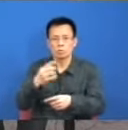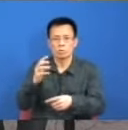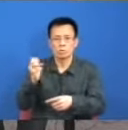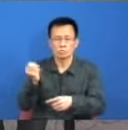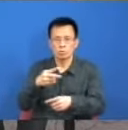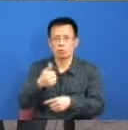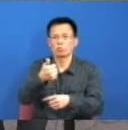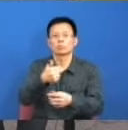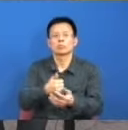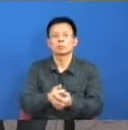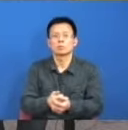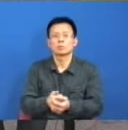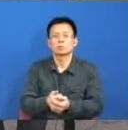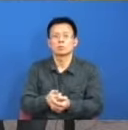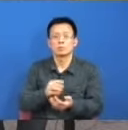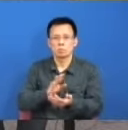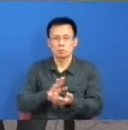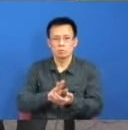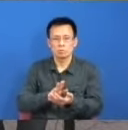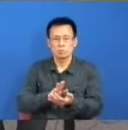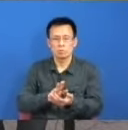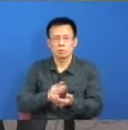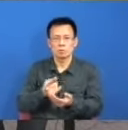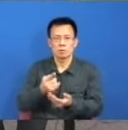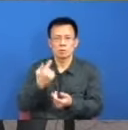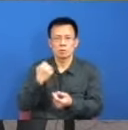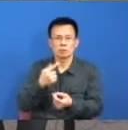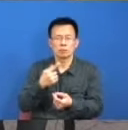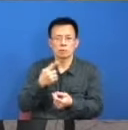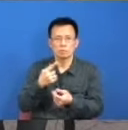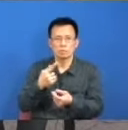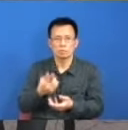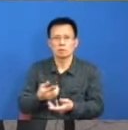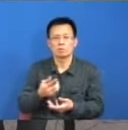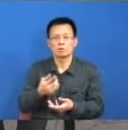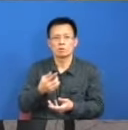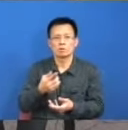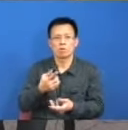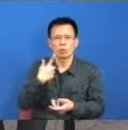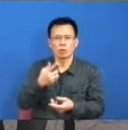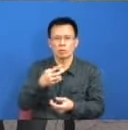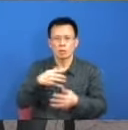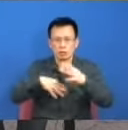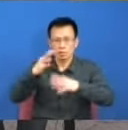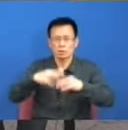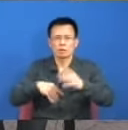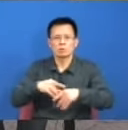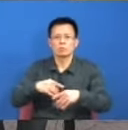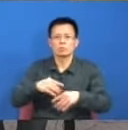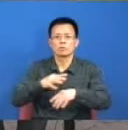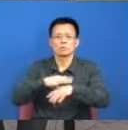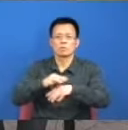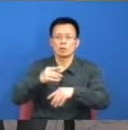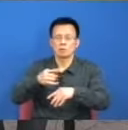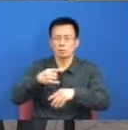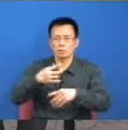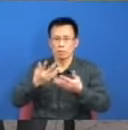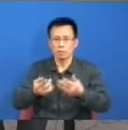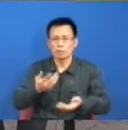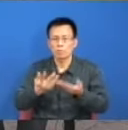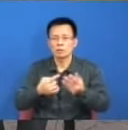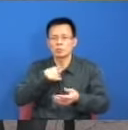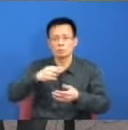嘅。咁就但即都係嗰句咯，即呢個係我哋即可能喺技術上啊、部署上啊有需要改善地方，但係